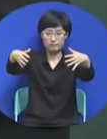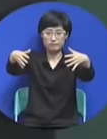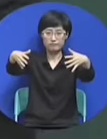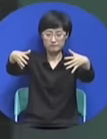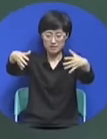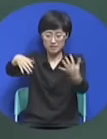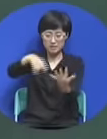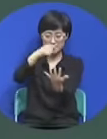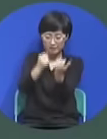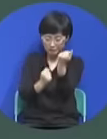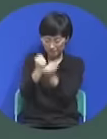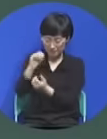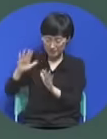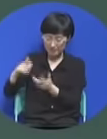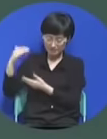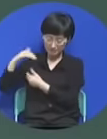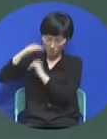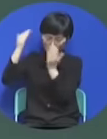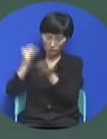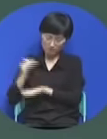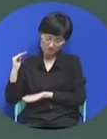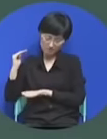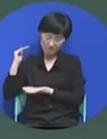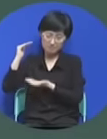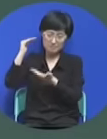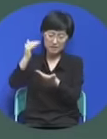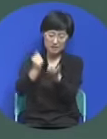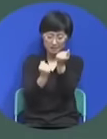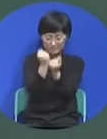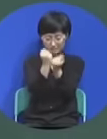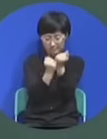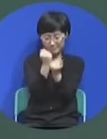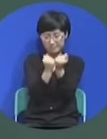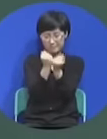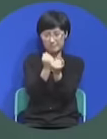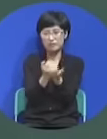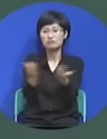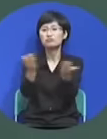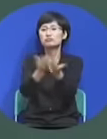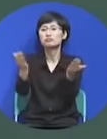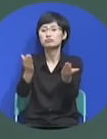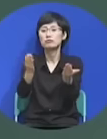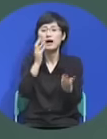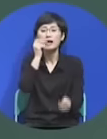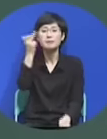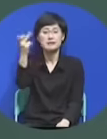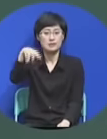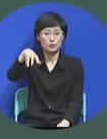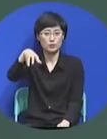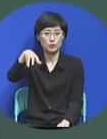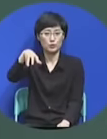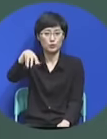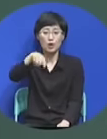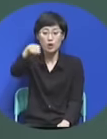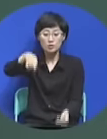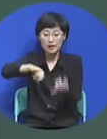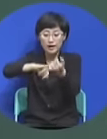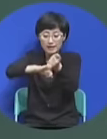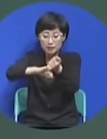也许你们有很多的困难，所以呼召到了橄榄山. 그동안 있었던 걸 모든 걸 다 벗는 감람산으로 부르셔서 약속을 합니다.